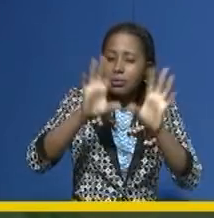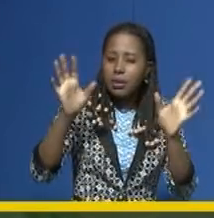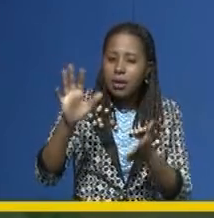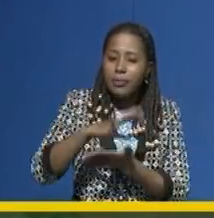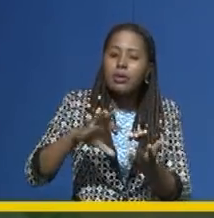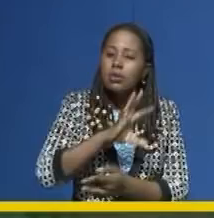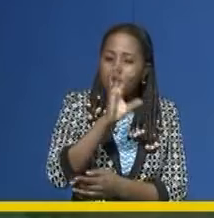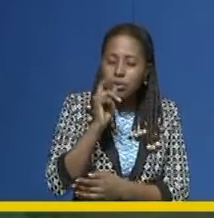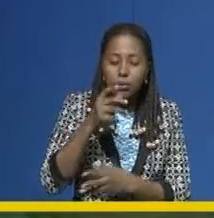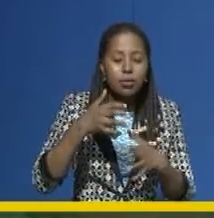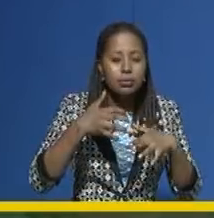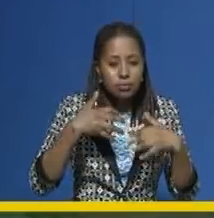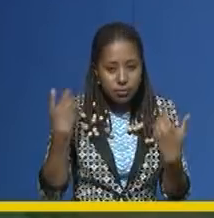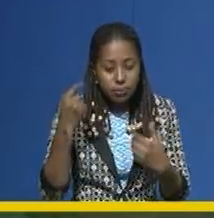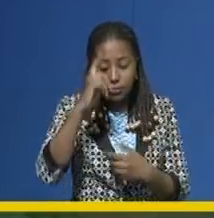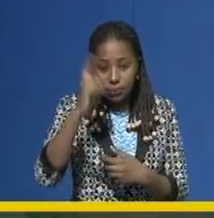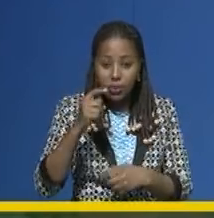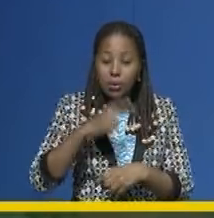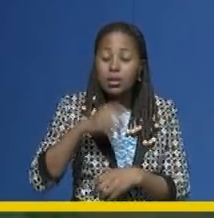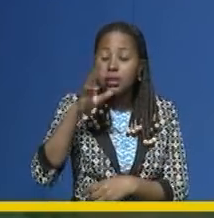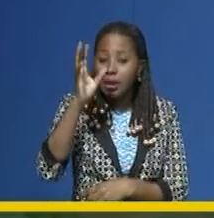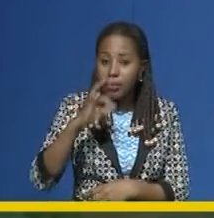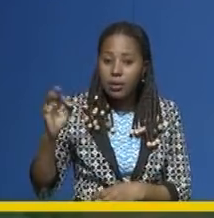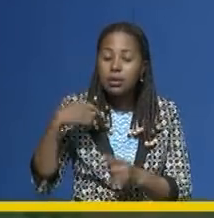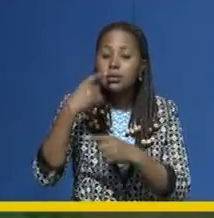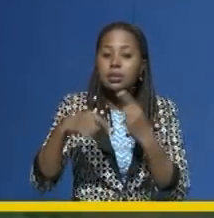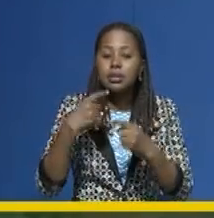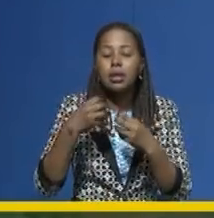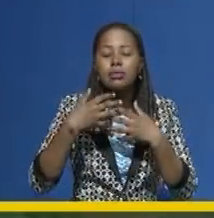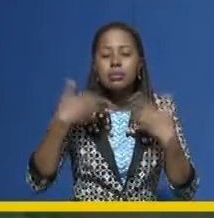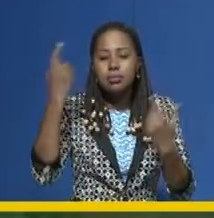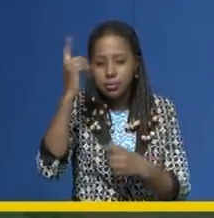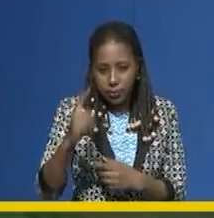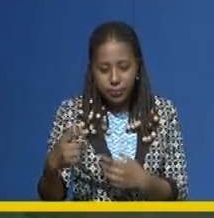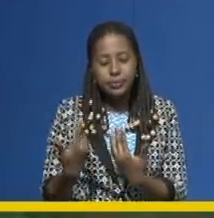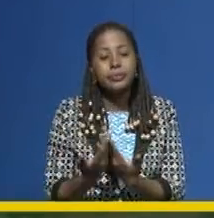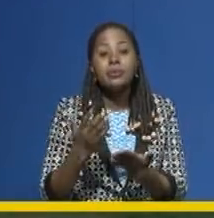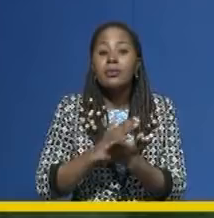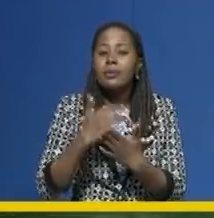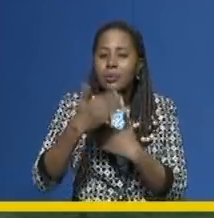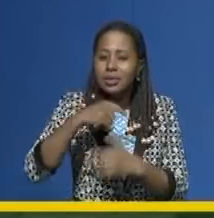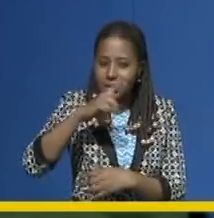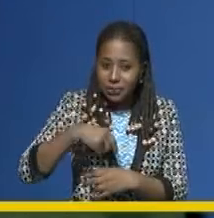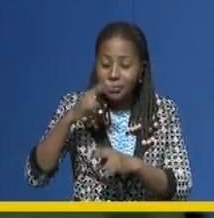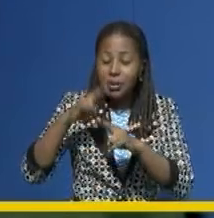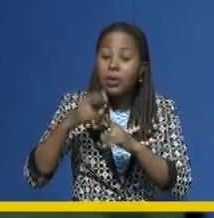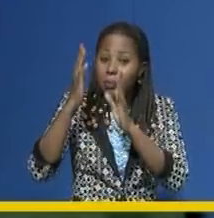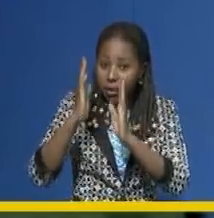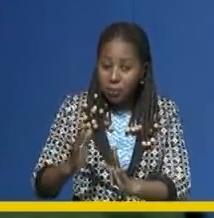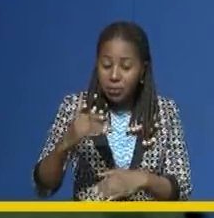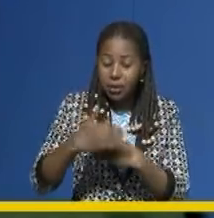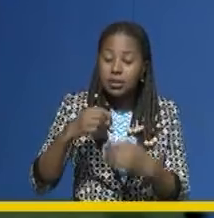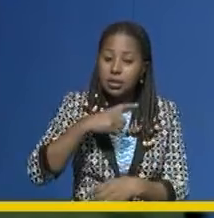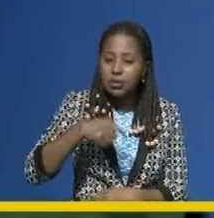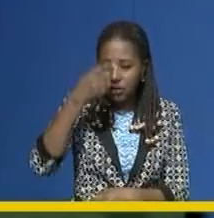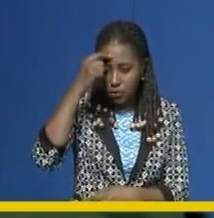yote haya kuwa na ngurumo za radi, wakati Tabora zitaendelea kusikika ngurumo za radi. Katikati mwa nchi yetu, makao makuu ya nchi yetu